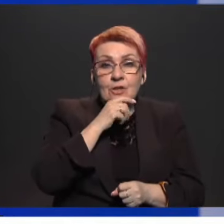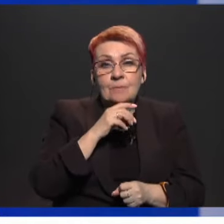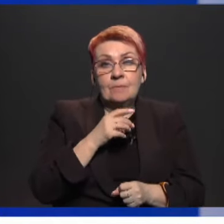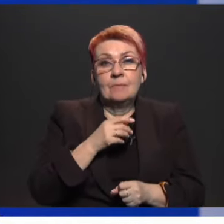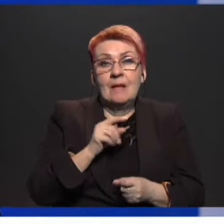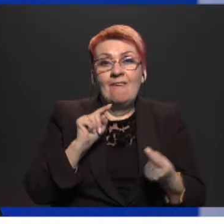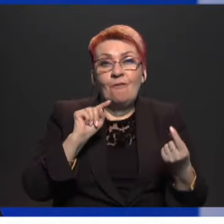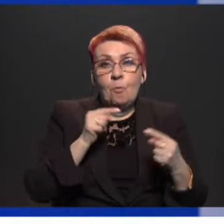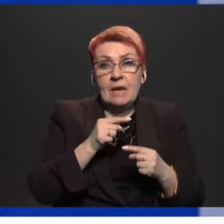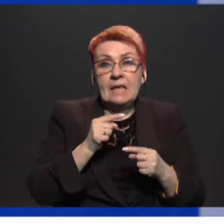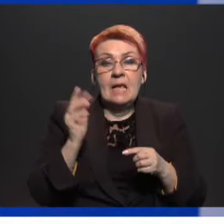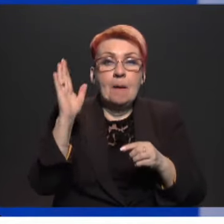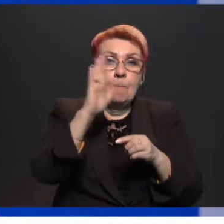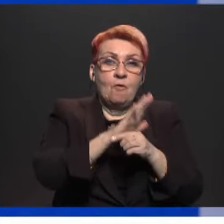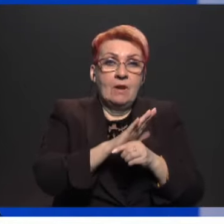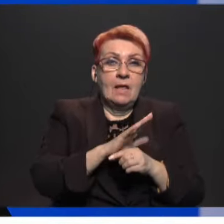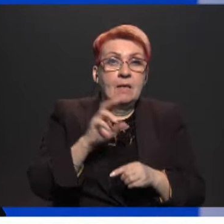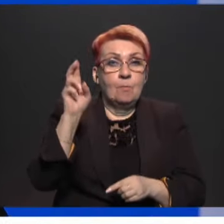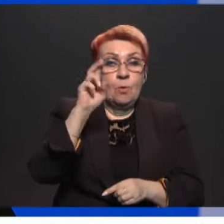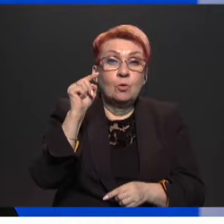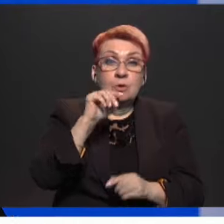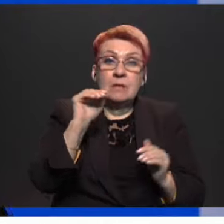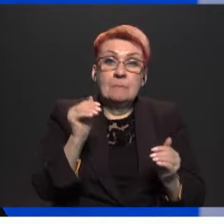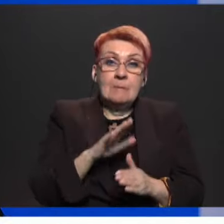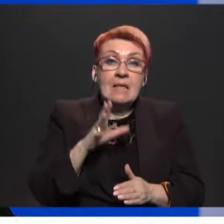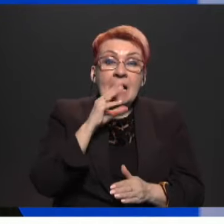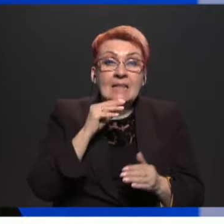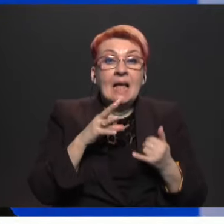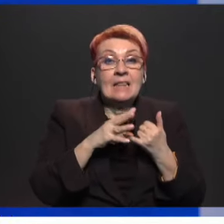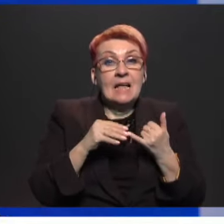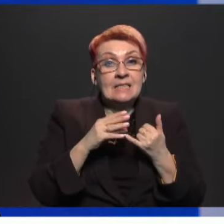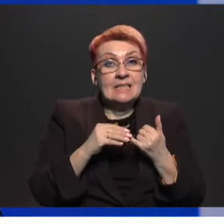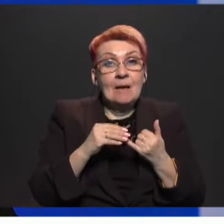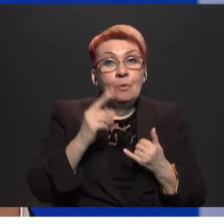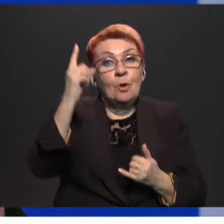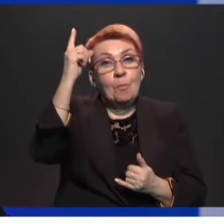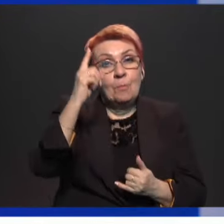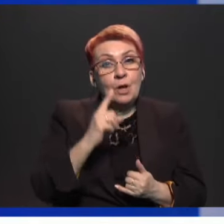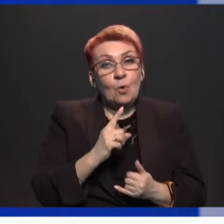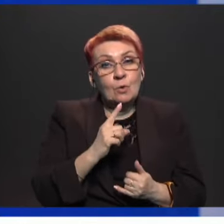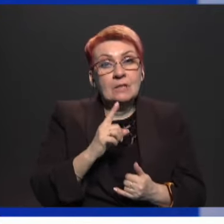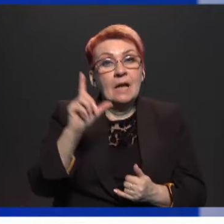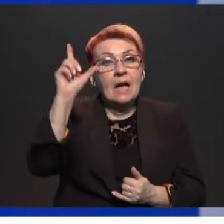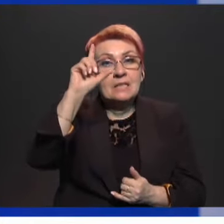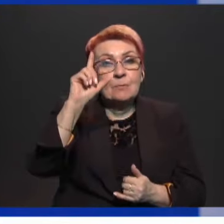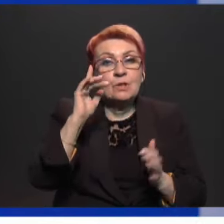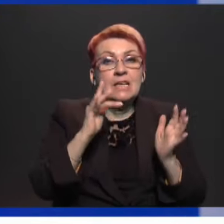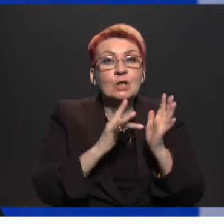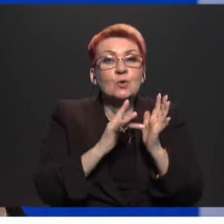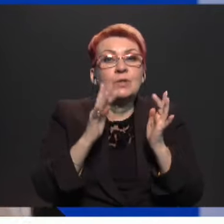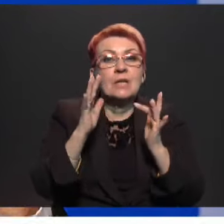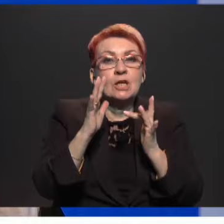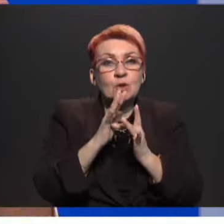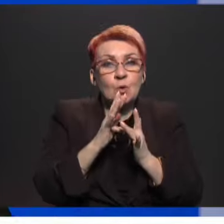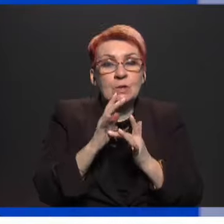Бога. Тем не менее, когда на землю приходит сам Господь Иисус Христос, сам